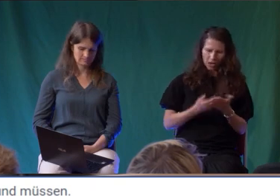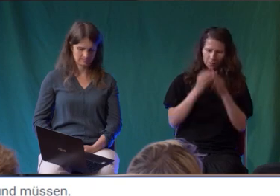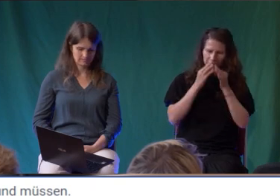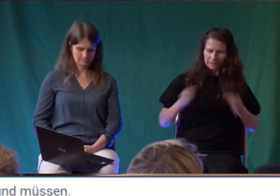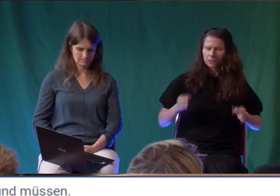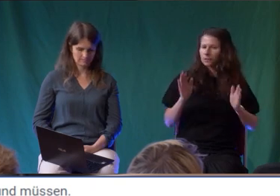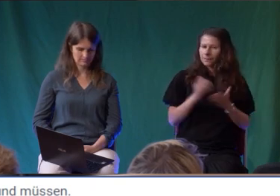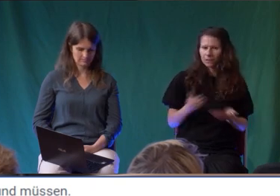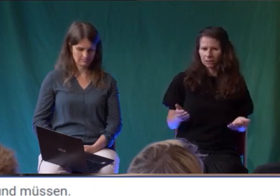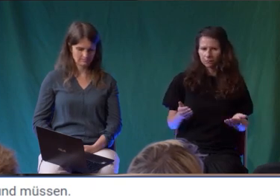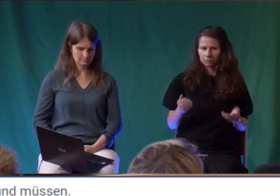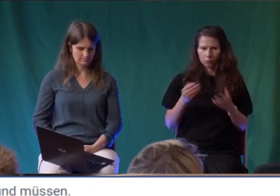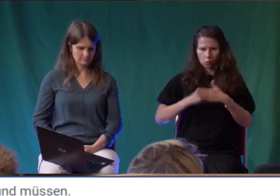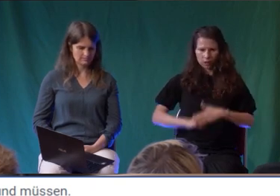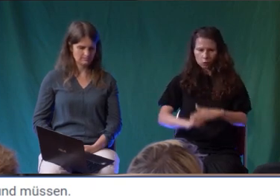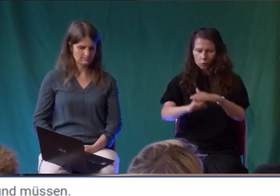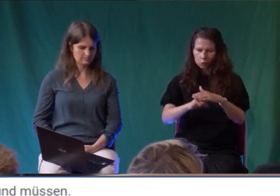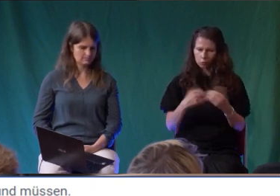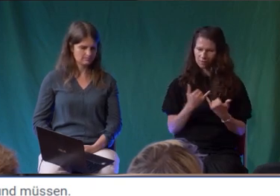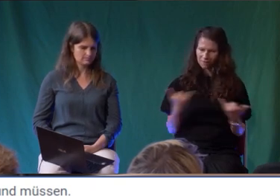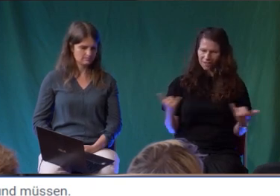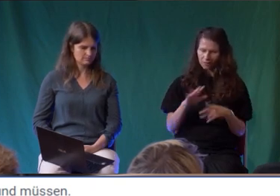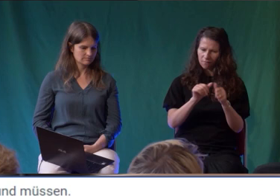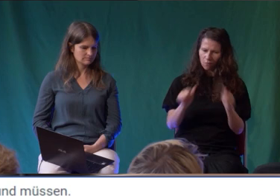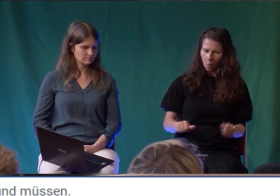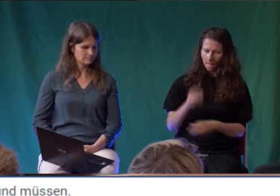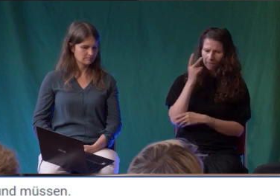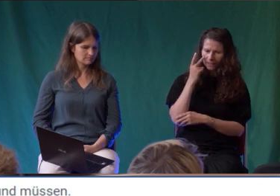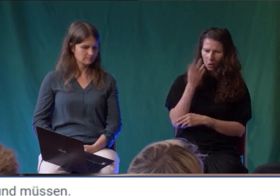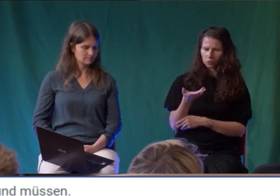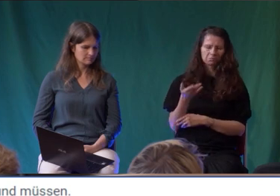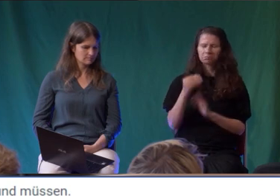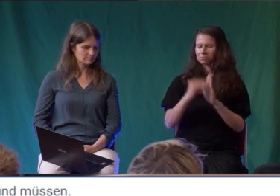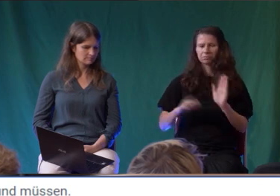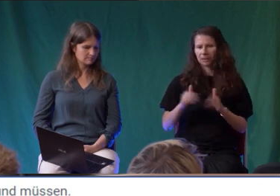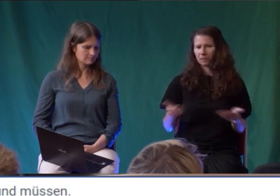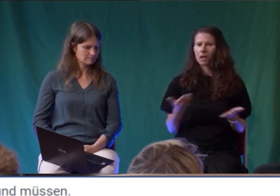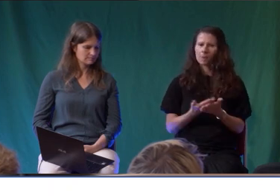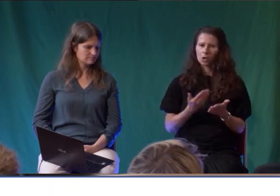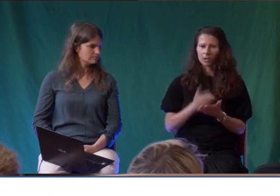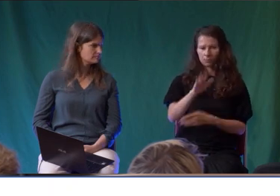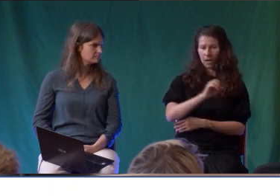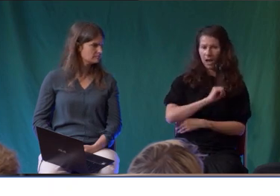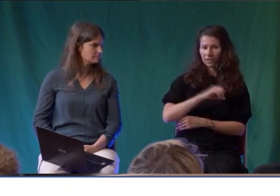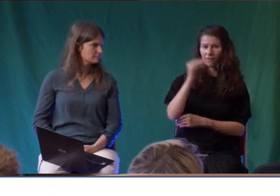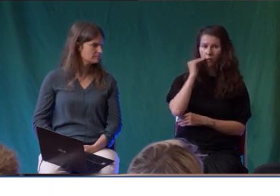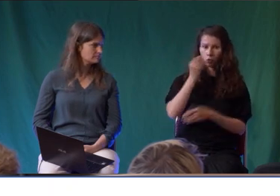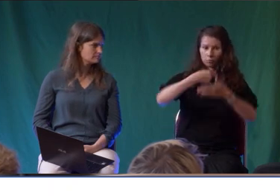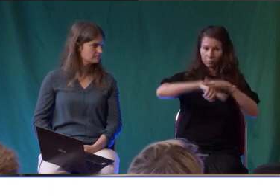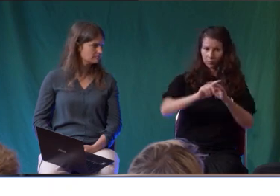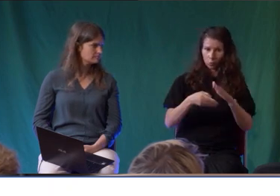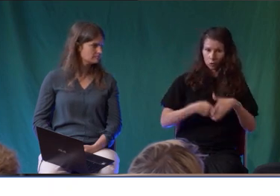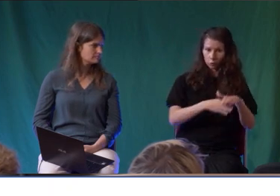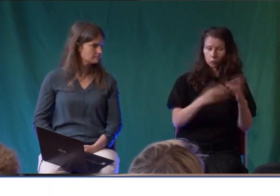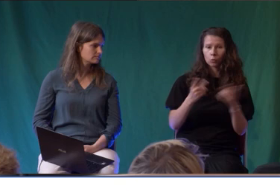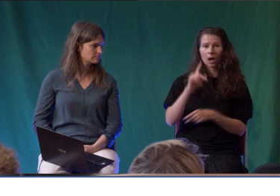Form eine Unterstützung geleistet werden muss also man kann ja Unterstützung in der eigenen Wohnung in Anspruch nehmen man kann ja aber auch in